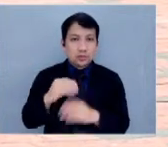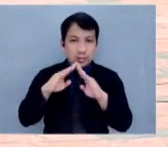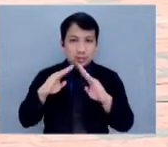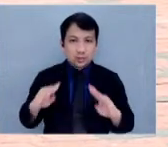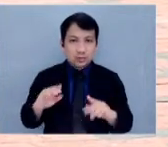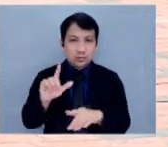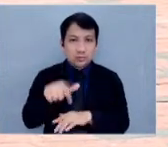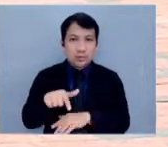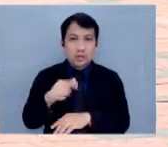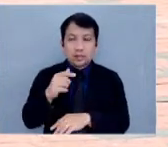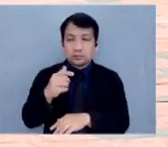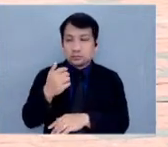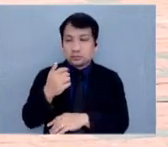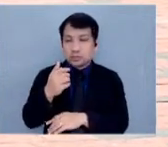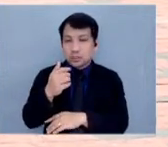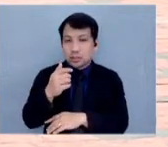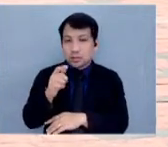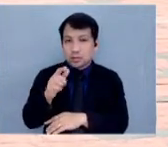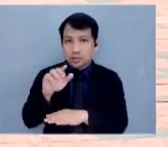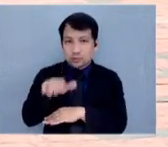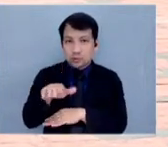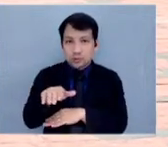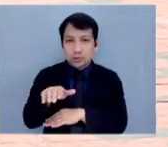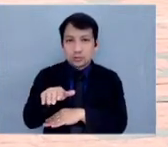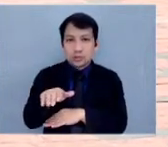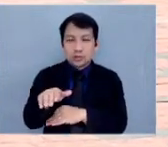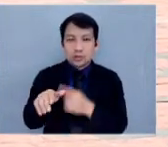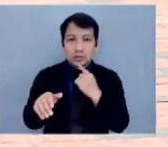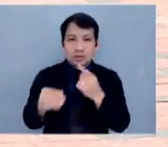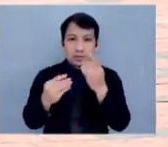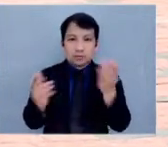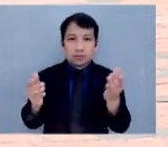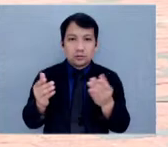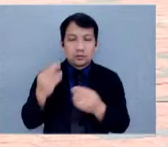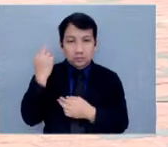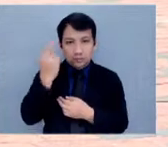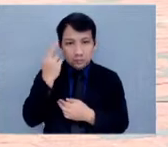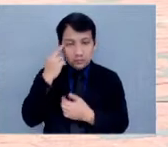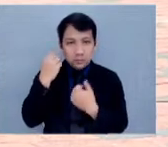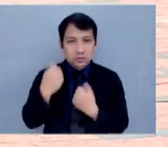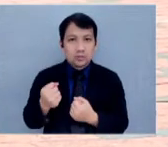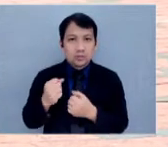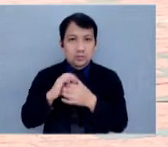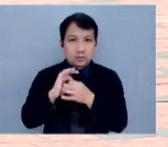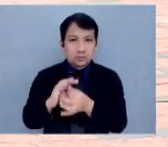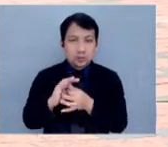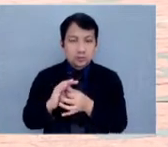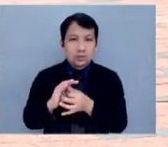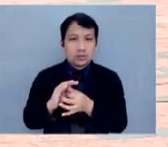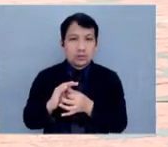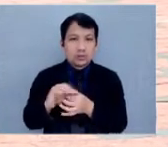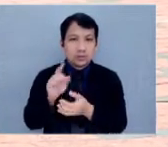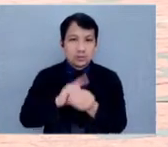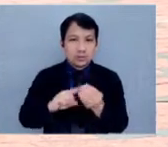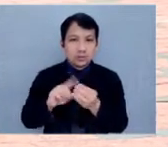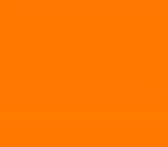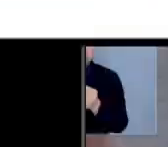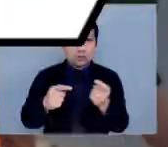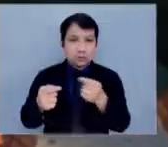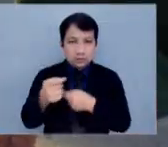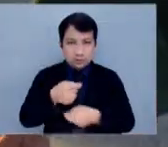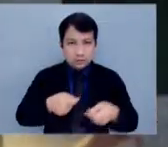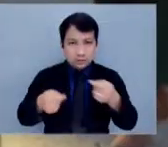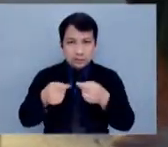araw na official visit ni Pangulong Bongbong Marcos ay layon din palakasin ang relasyon ng mga bansa pagdating sa kalakalan.